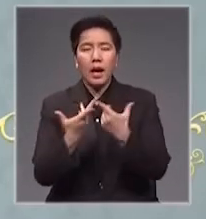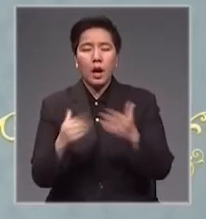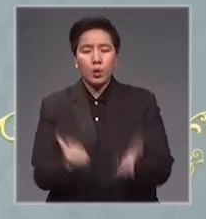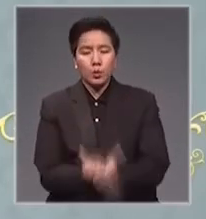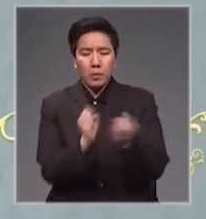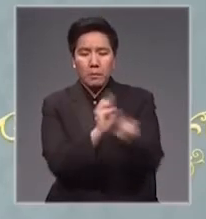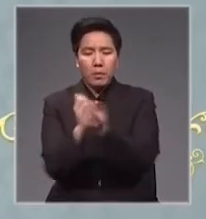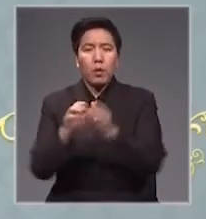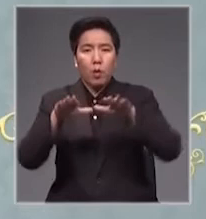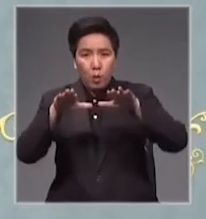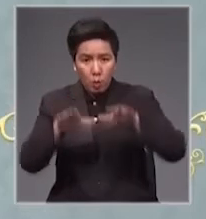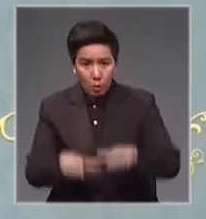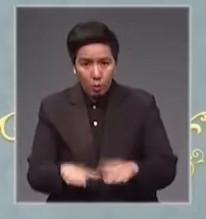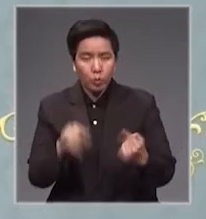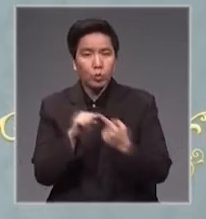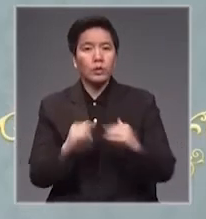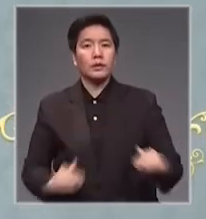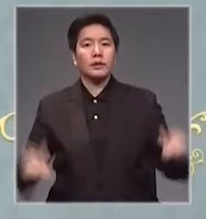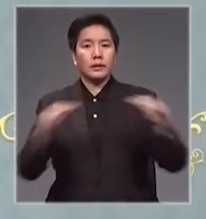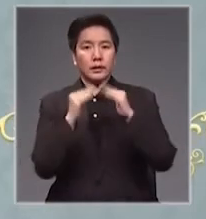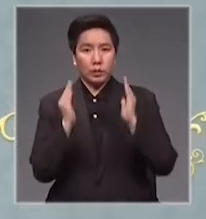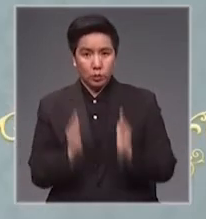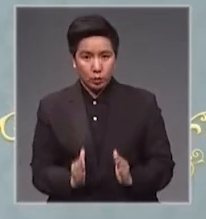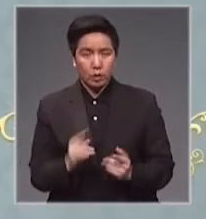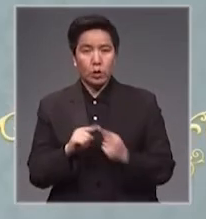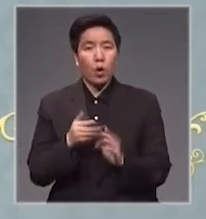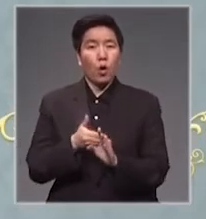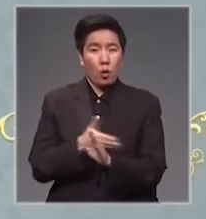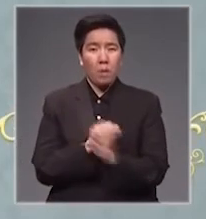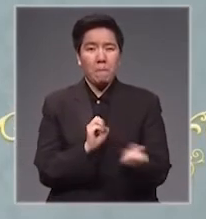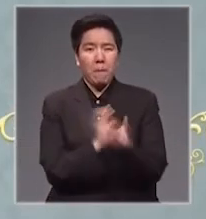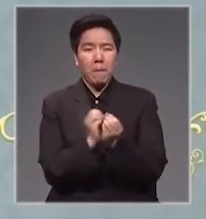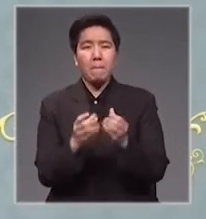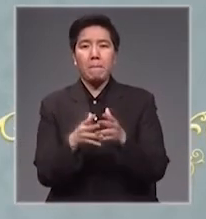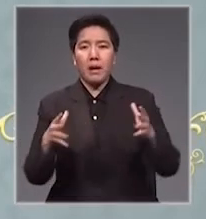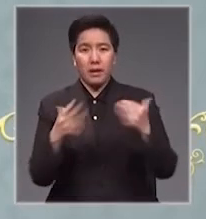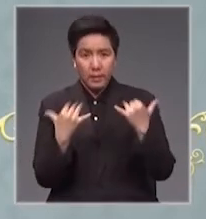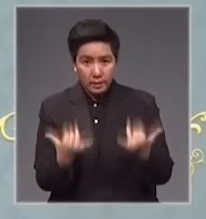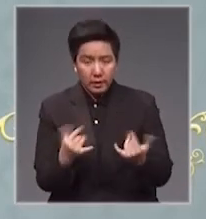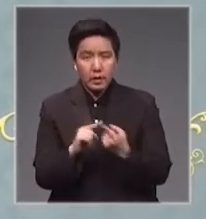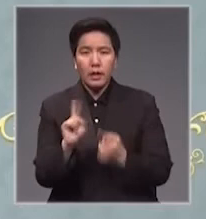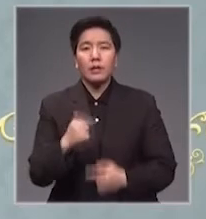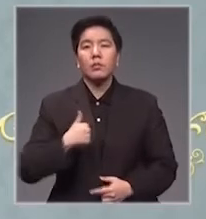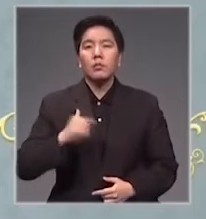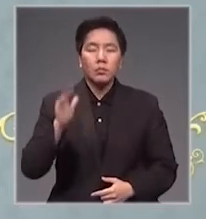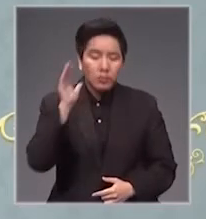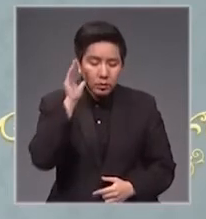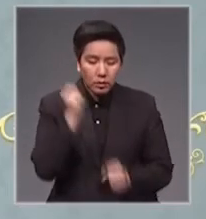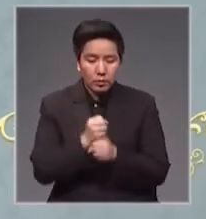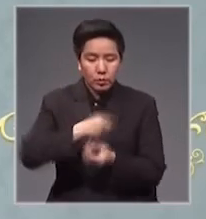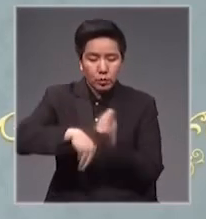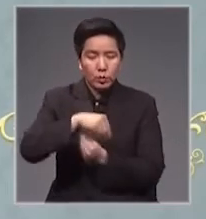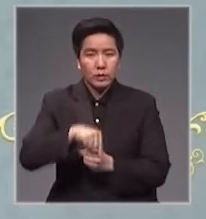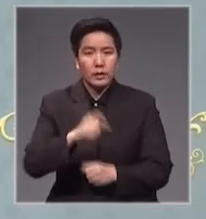ด้านสิทธิมนุษยชนที่เกิดขึ้นในเบื้องต้นก่อนที่จะบานปลายนะครับทั้งนี้ผมเชื่อว่าการทำธุรกิจที่เคารพสิทธิม